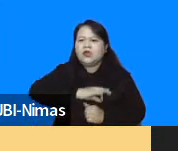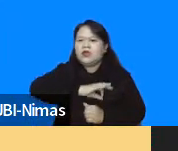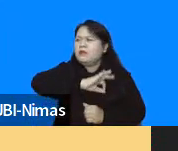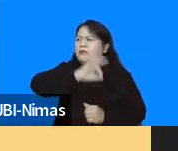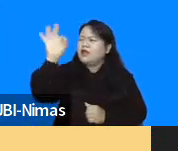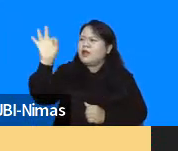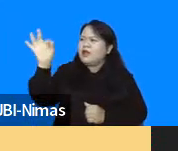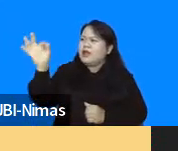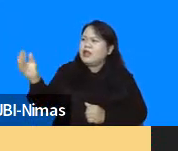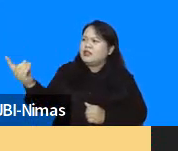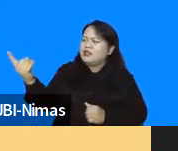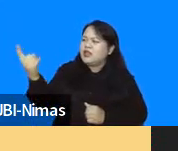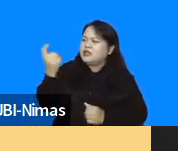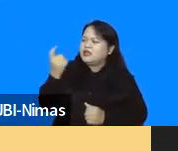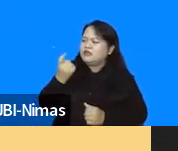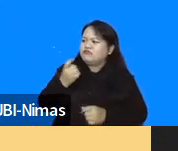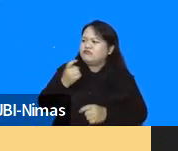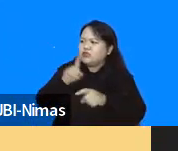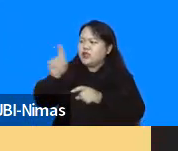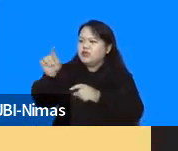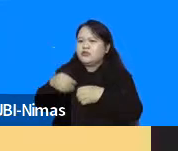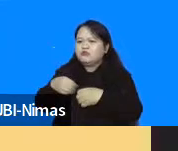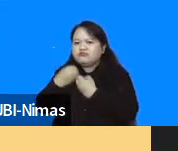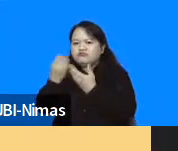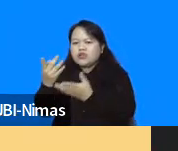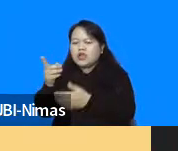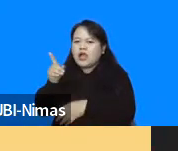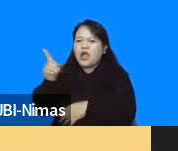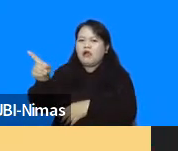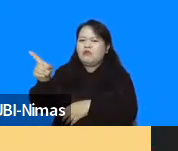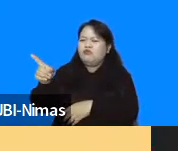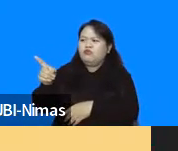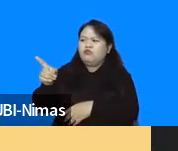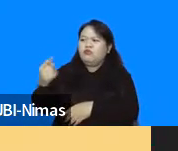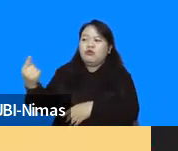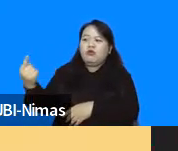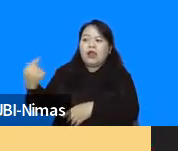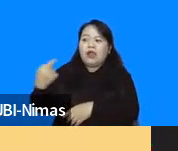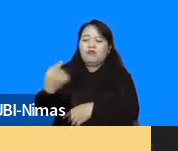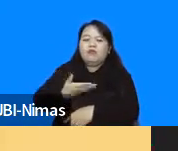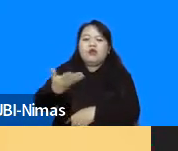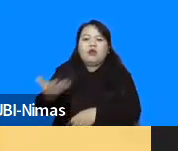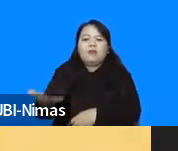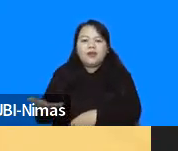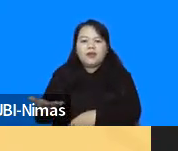ada tanya yang bersuara, kamu maunya apa?